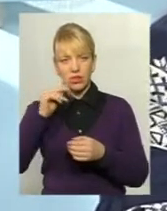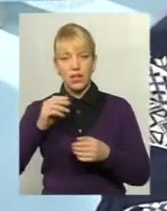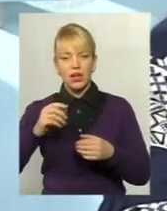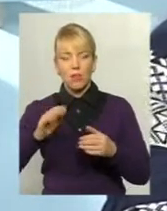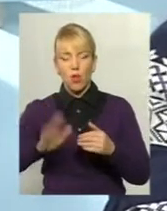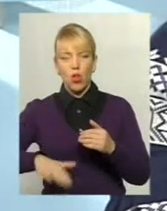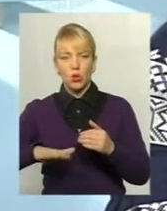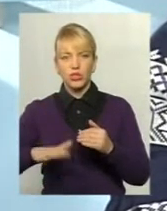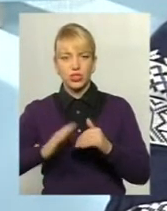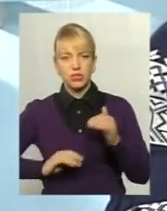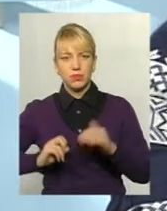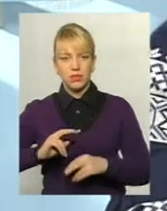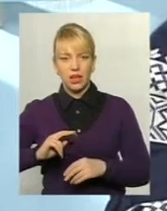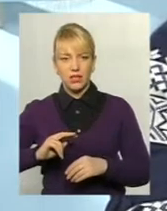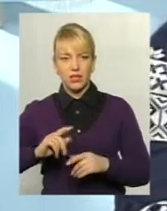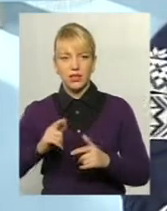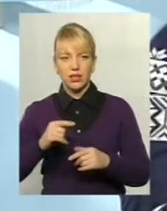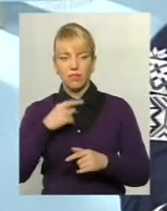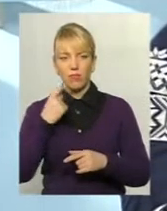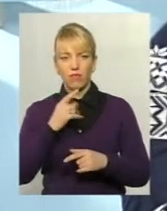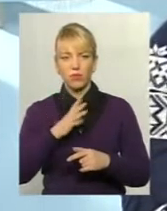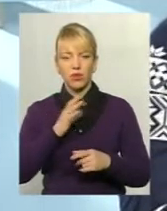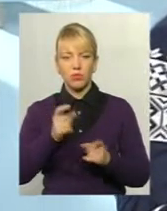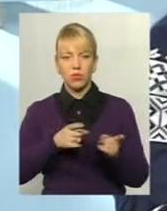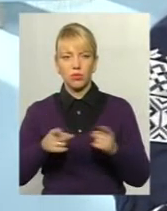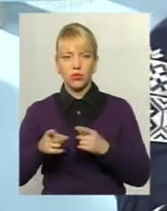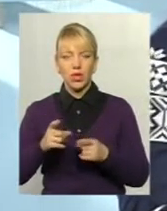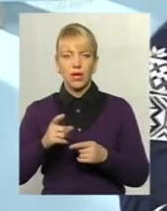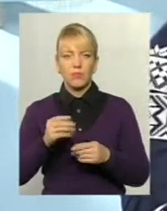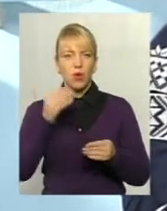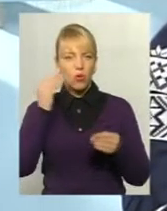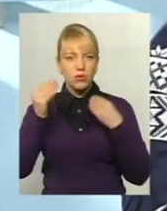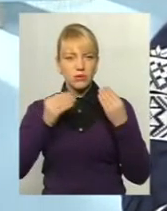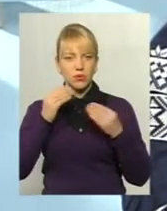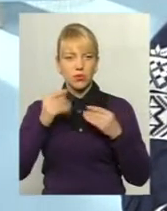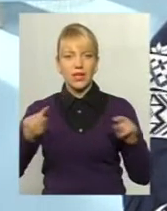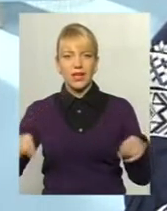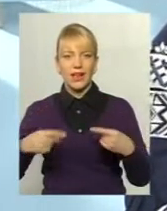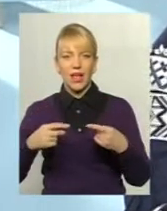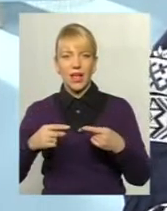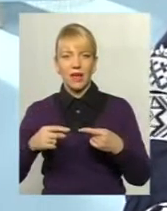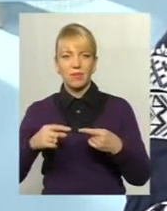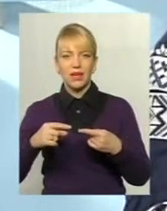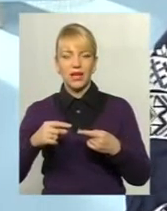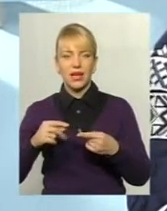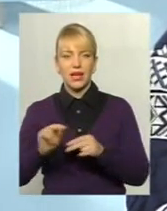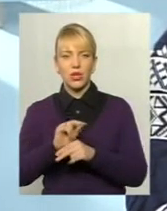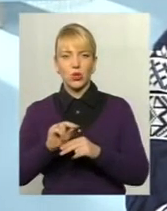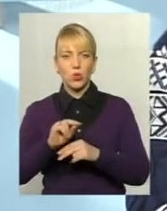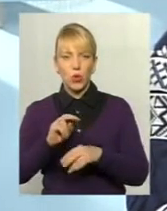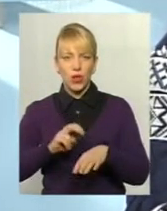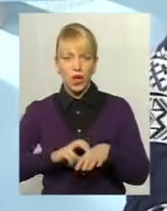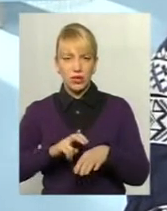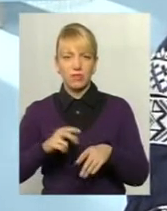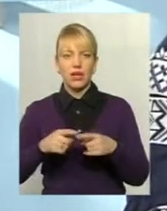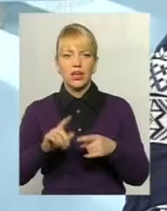спеціаліста. Йшлося про підготовку косметологів, реабілітологів. У них на базі навчального